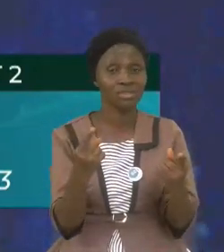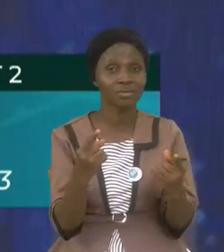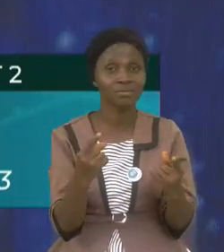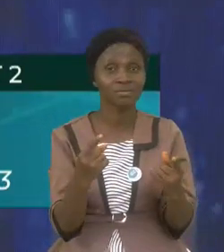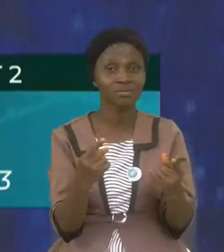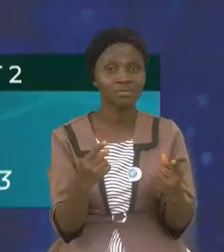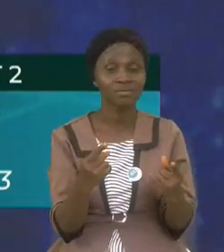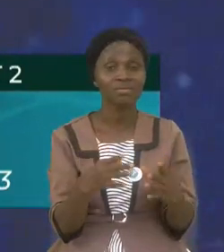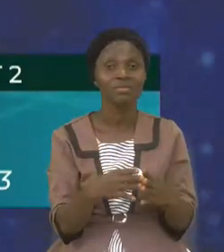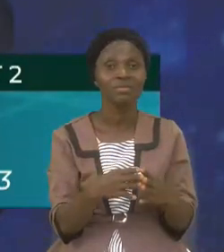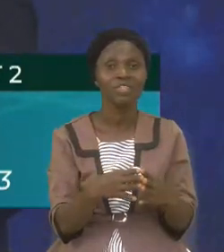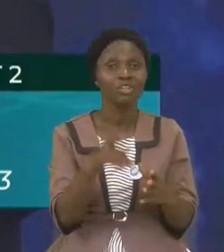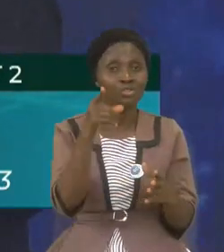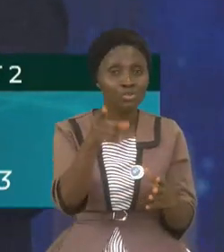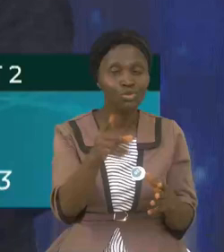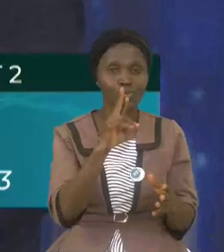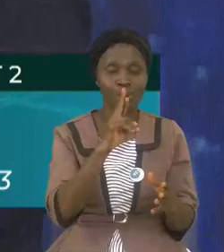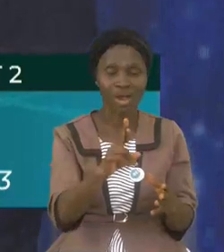et tes péchés